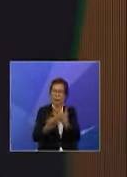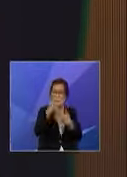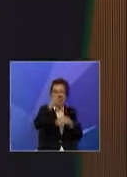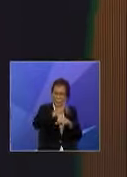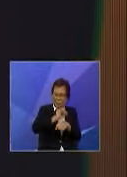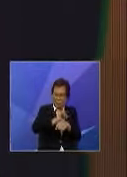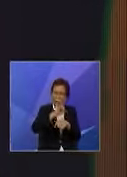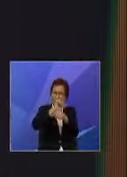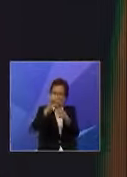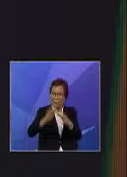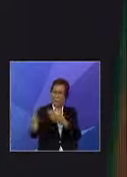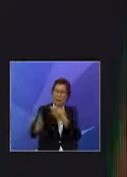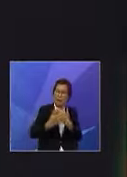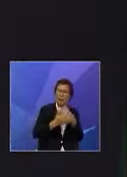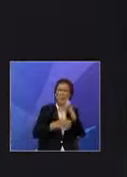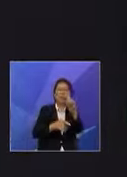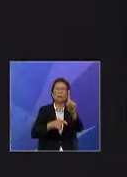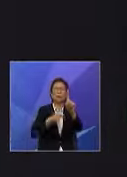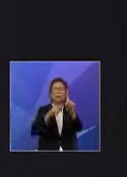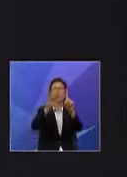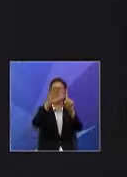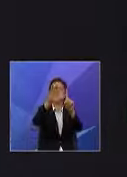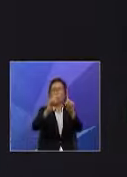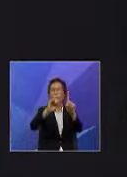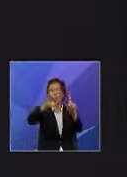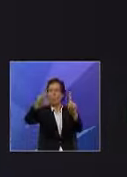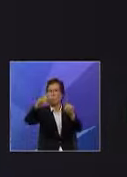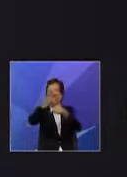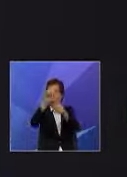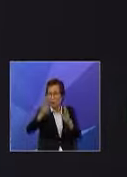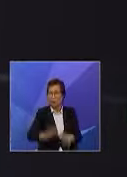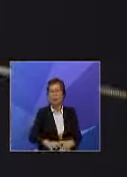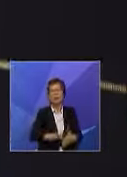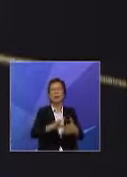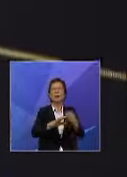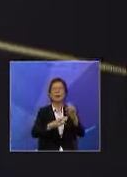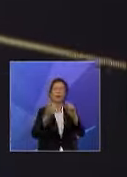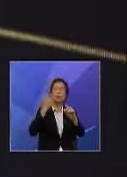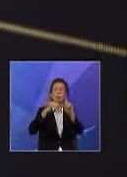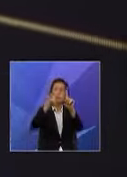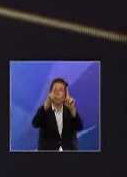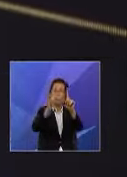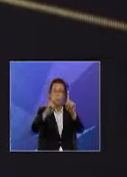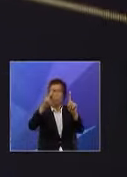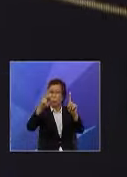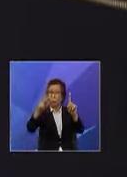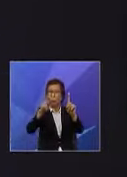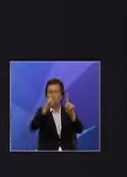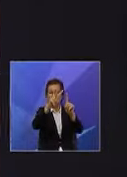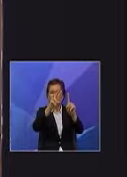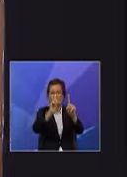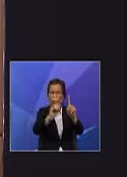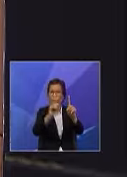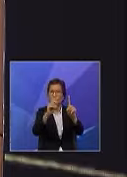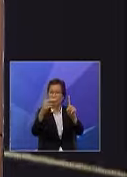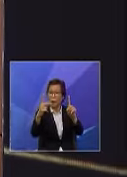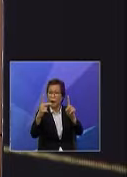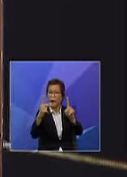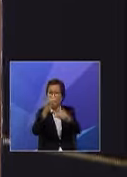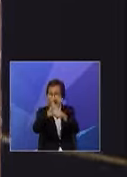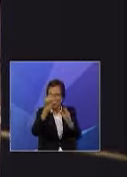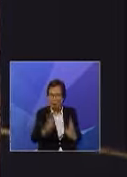employment 150,000 lebih daripada jadual yang kita hanya 120,000 Jadi hampir sebahagian besar